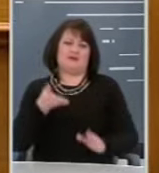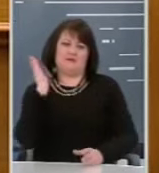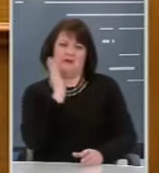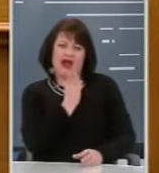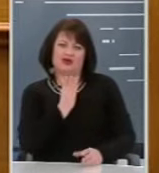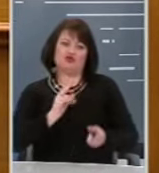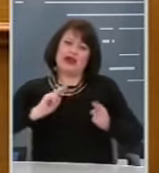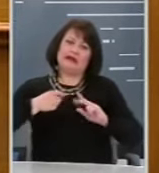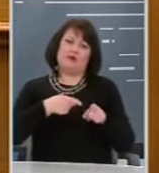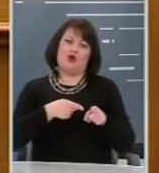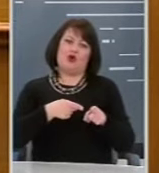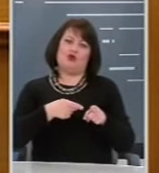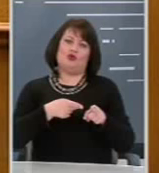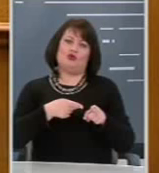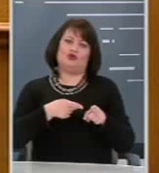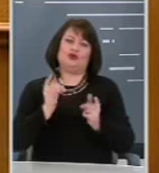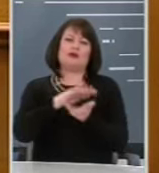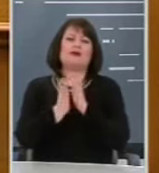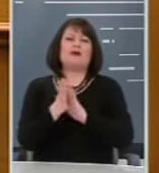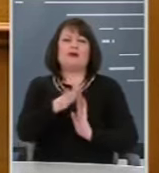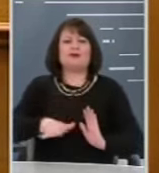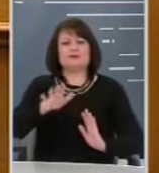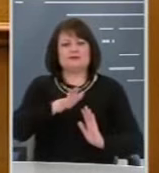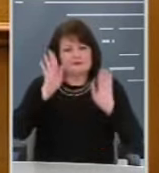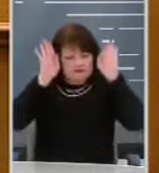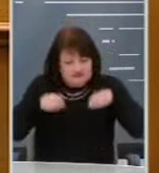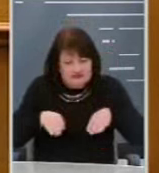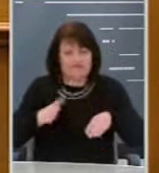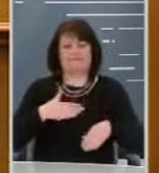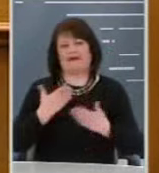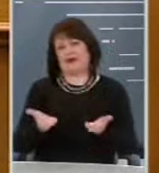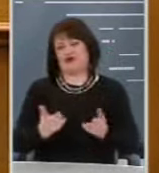αντιπάλους των πασάδων της διαπλοκής σας ευχαριστώ